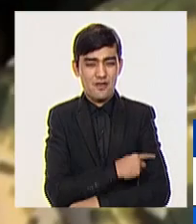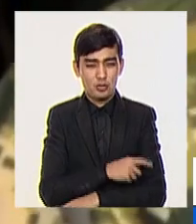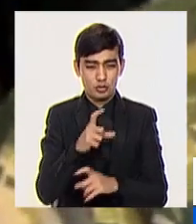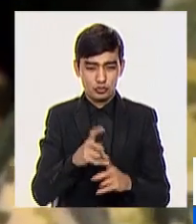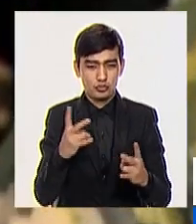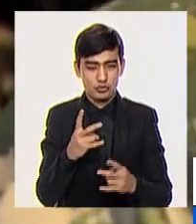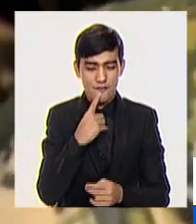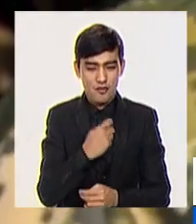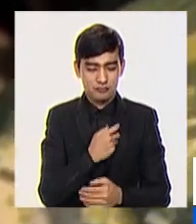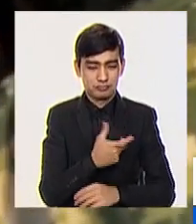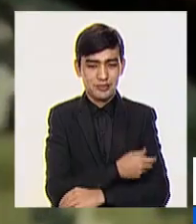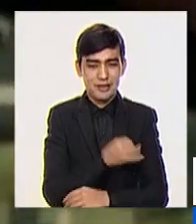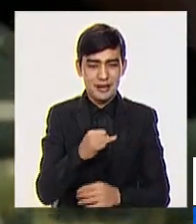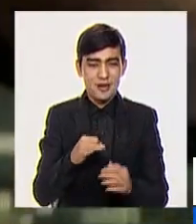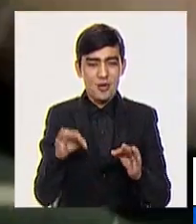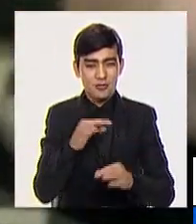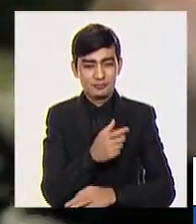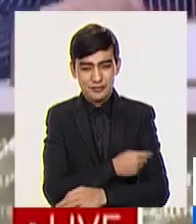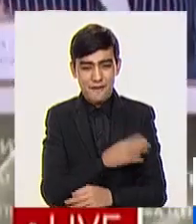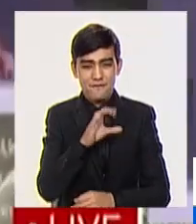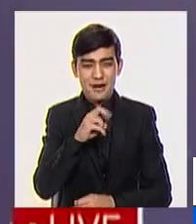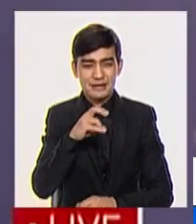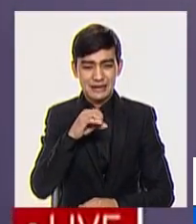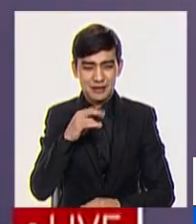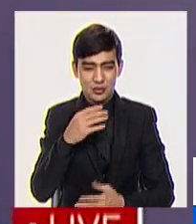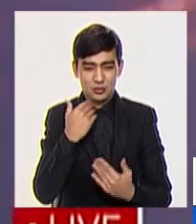по производителю вакцины нет.